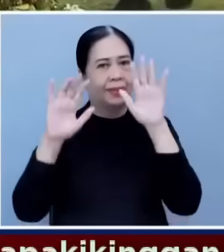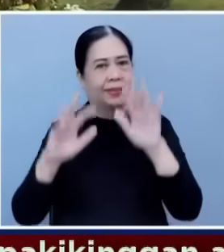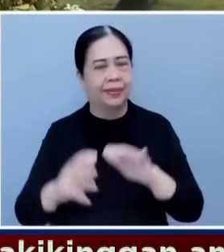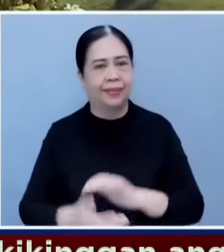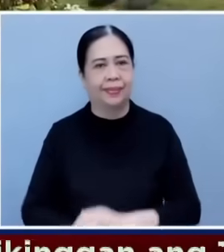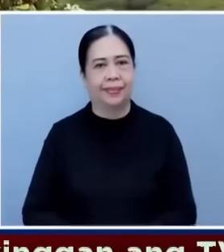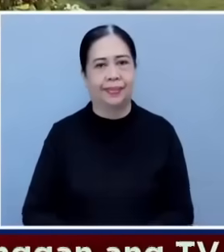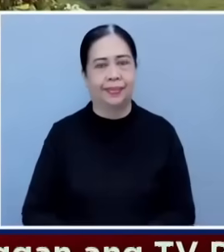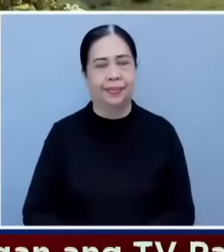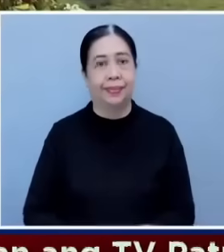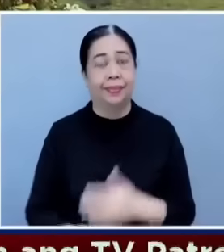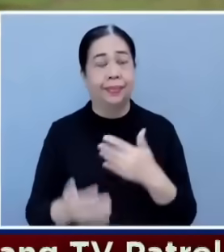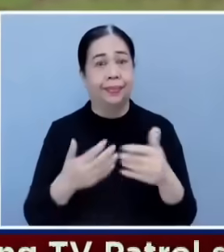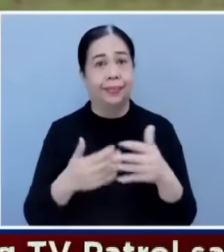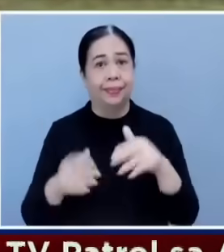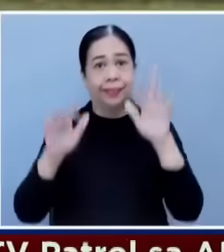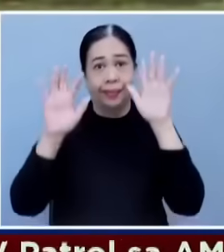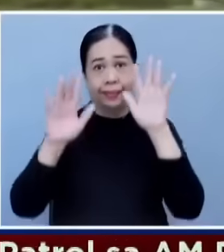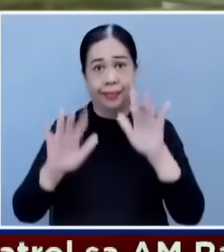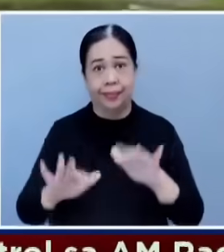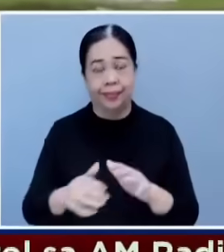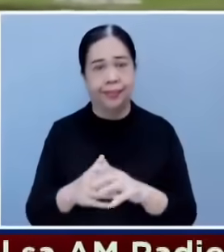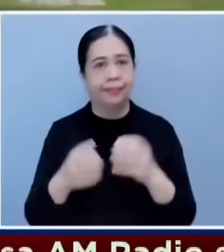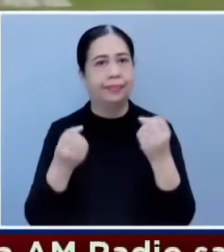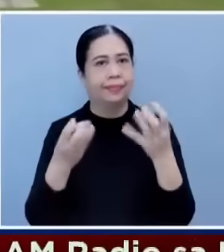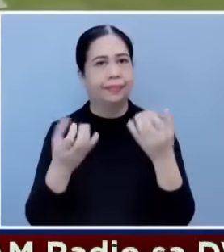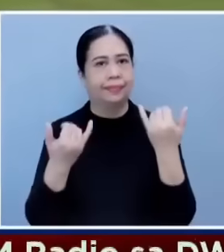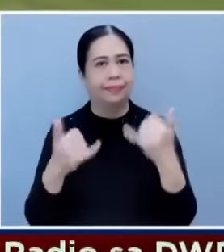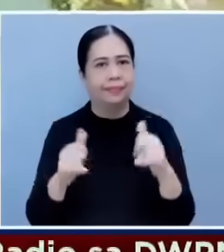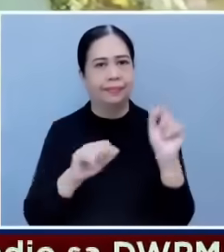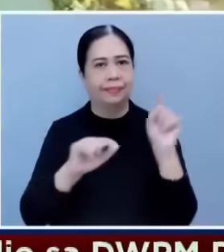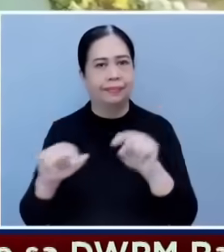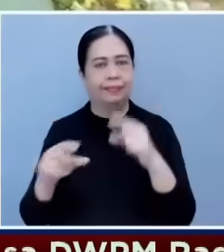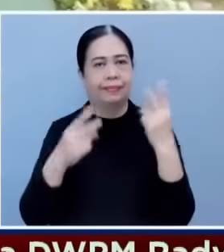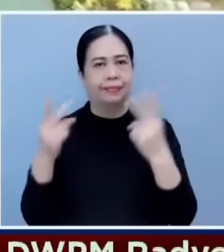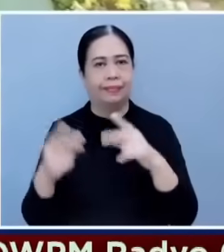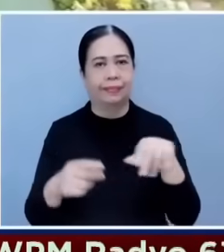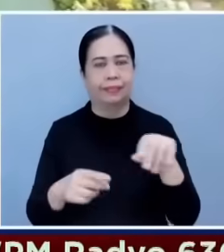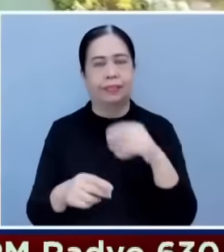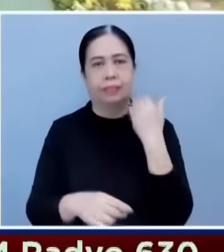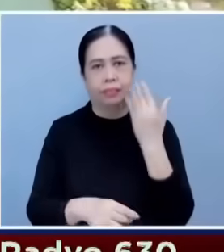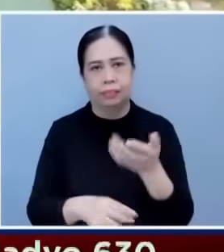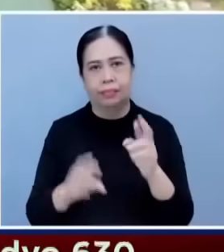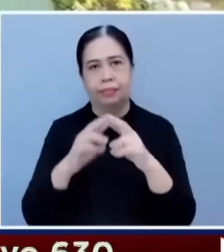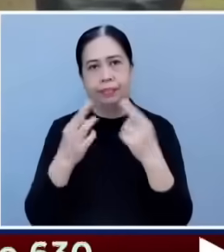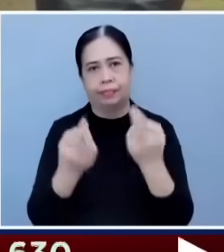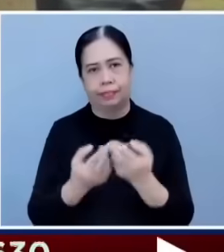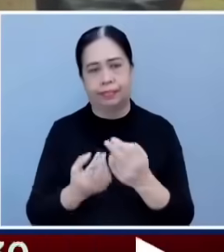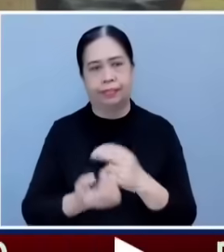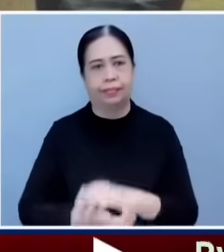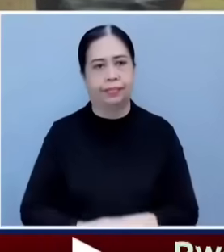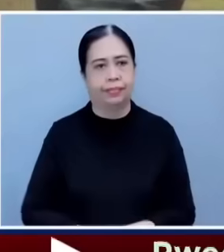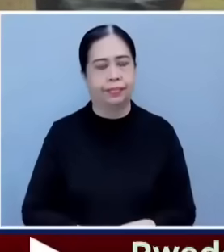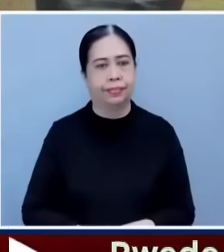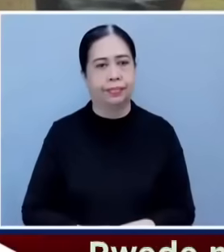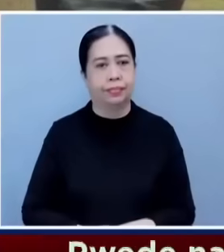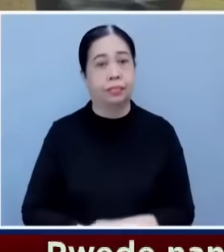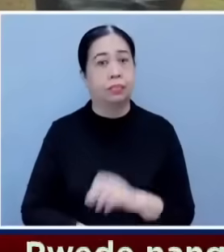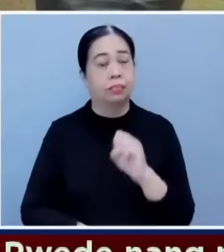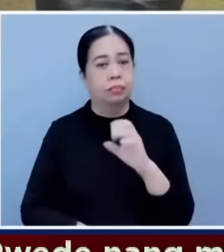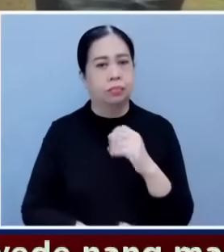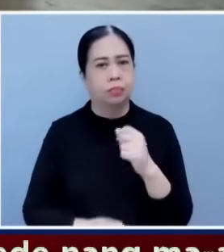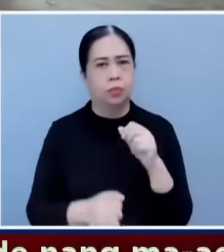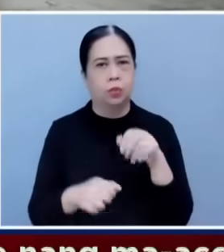Sa kabila ng maulang panahon, marami pa din ang dumalaw sa kanilang mga namayapang mahal sa buhay. Kaya naman sumikip